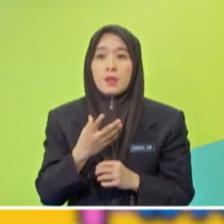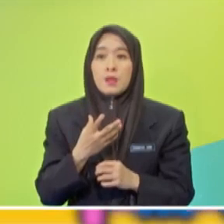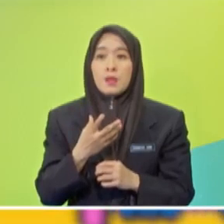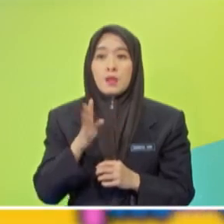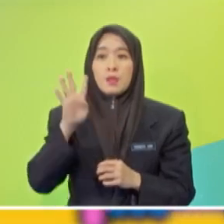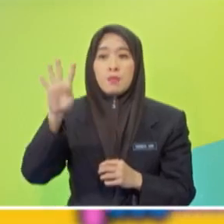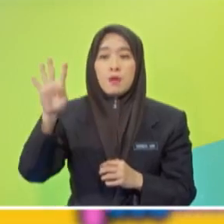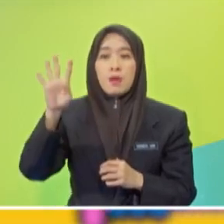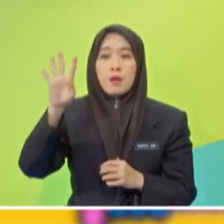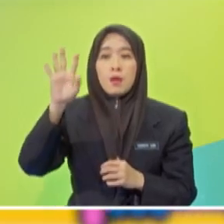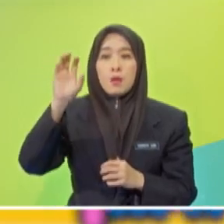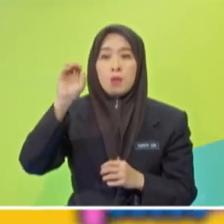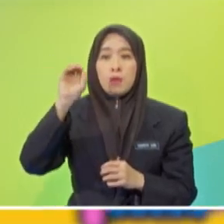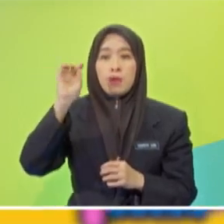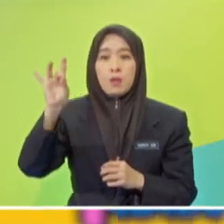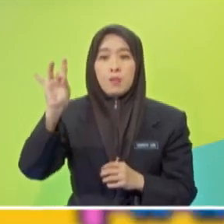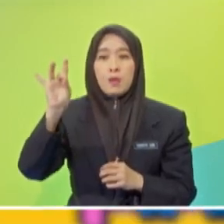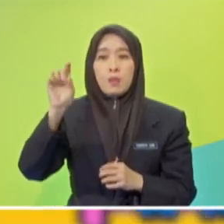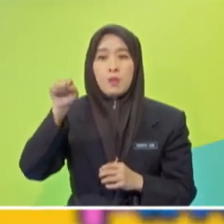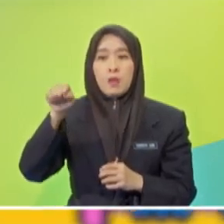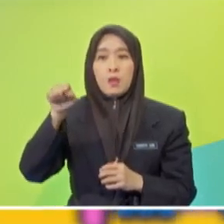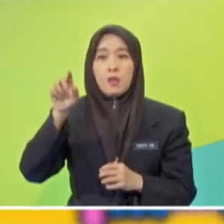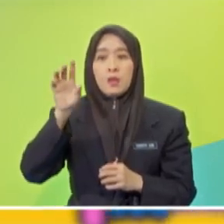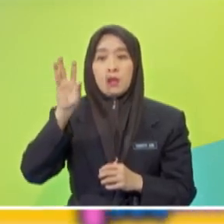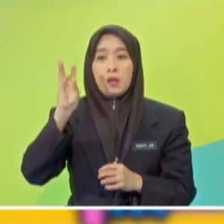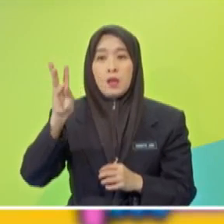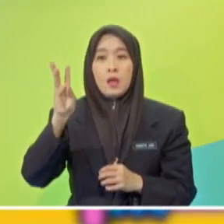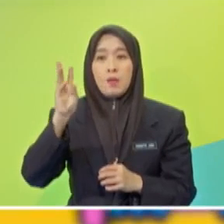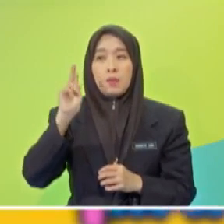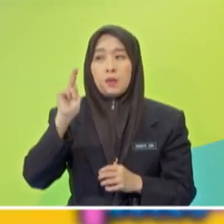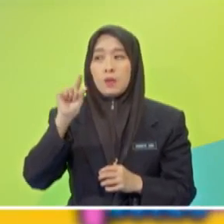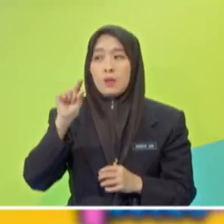48 kepulauan 6 keji 48